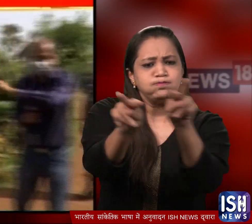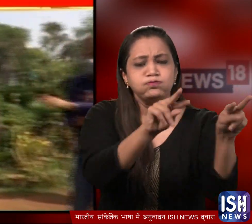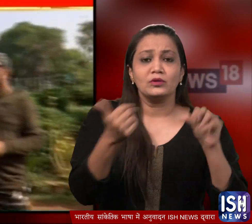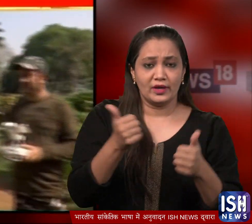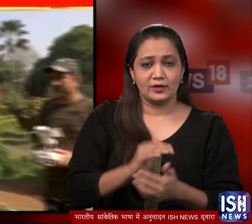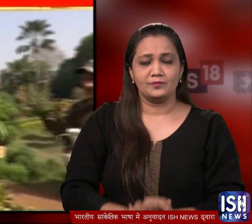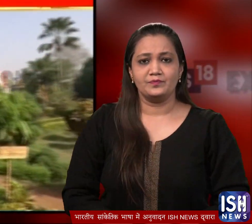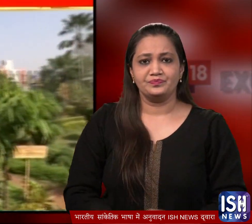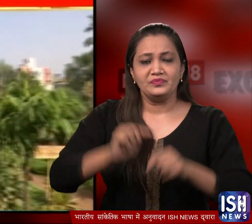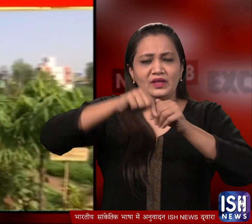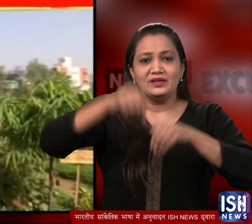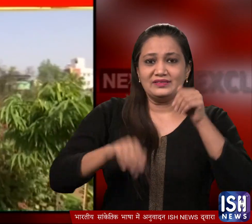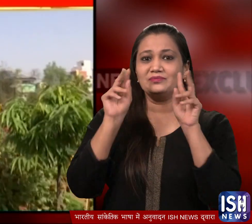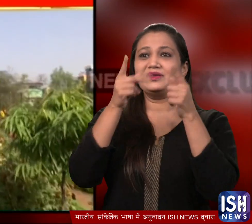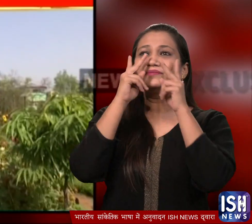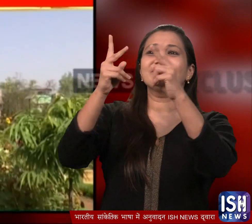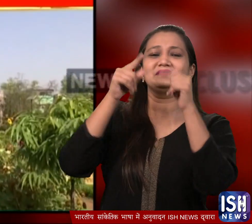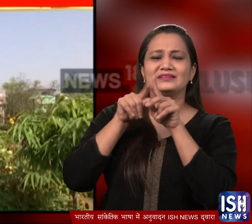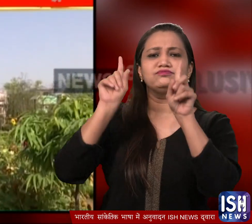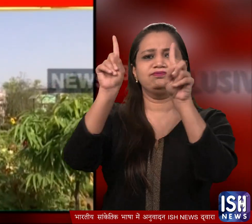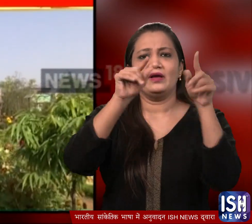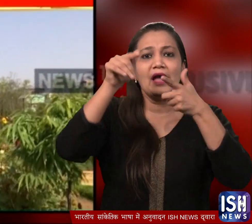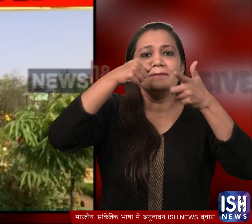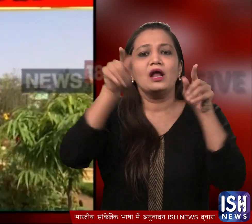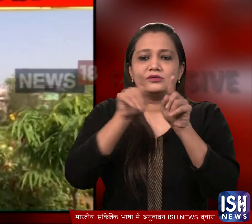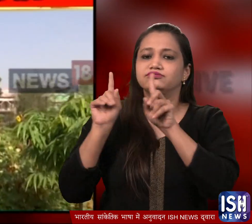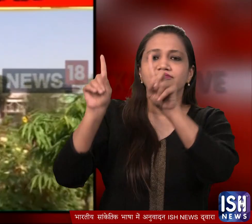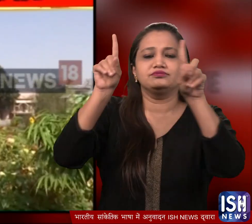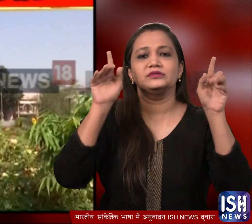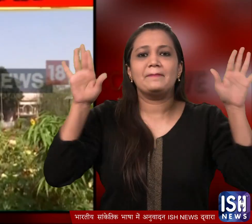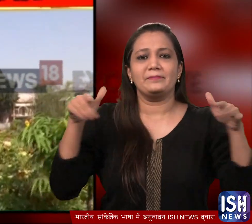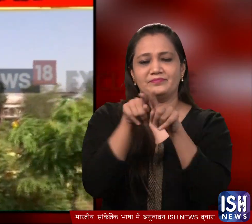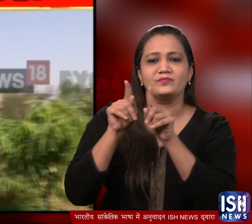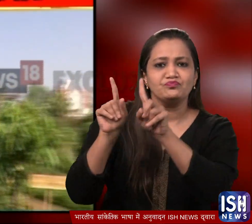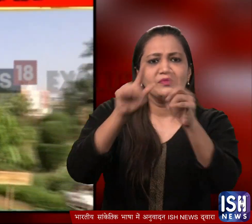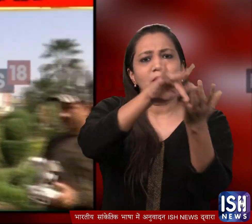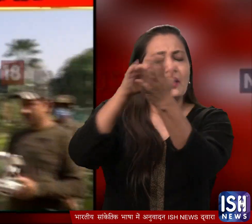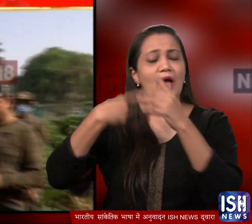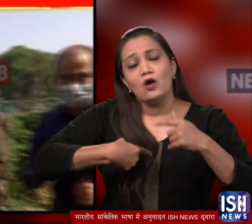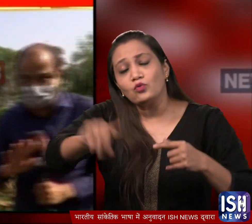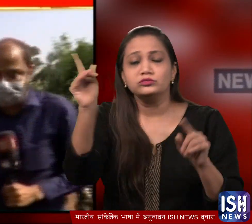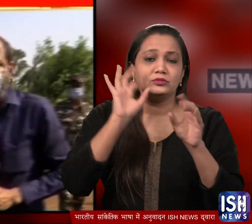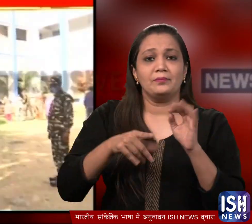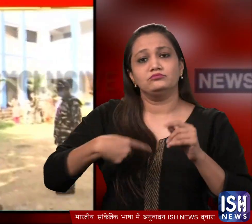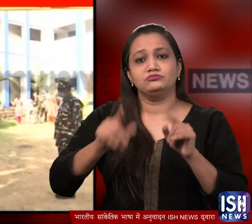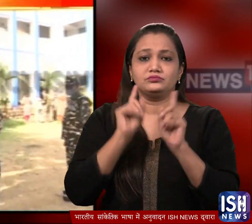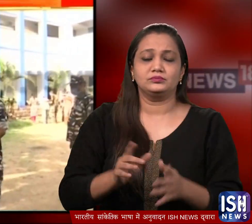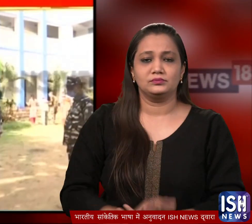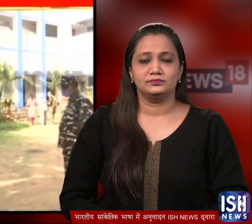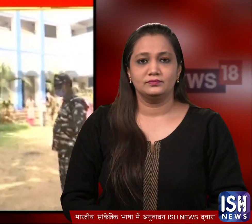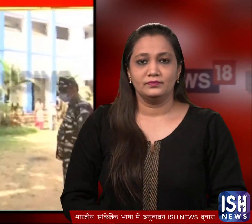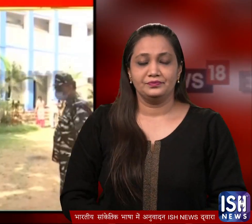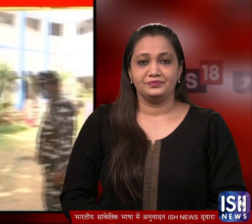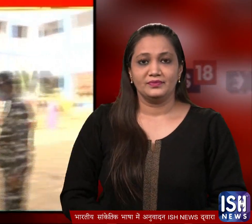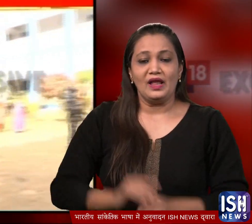है। चुनाव में ये उड़ता हुआ कैमरा हमें अब अगले 6 चरणों में भी दिखेगा और आज भी दिखेगा। मतदान